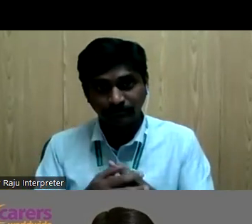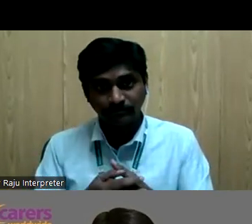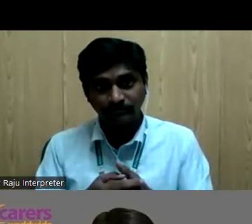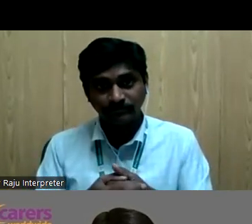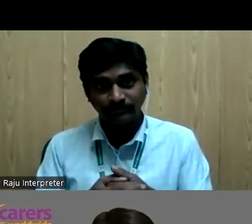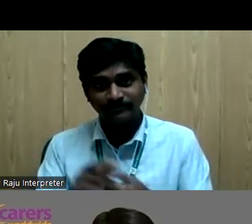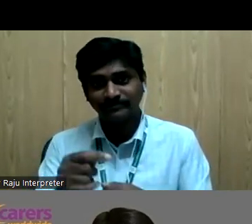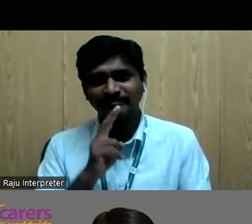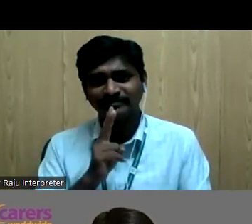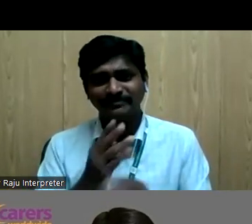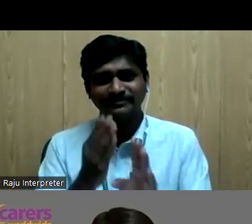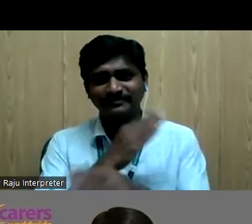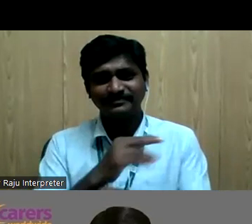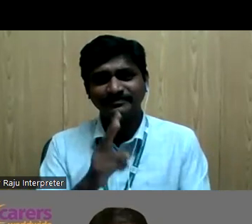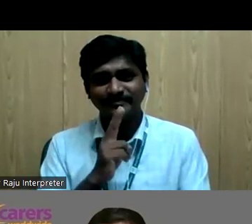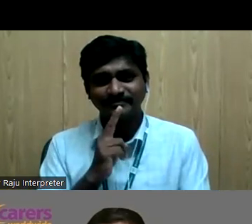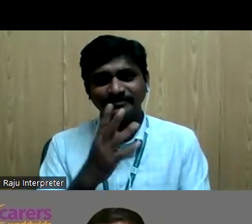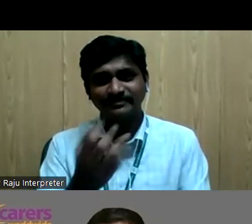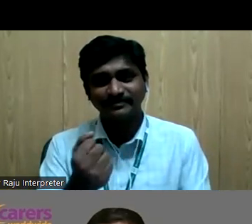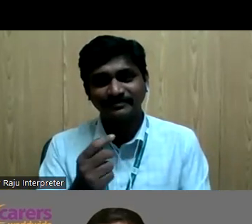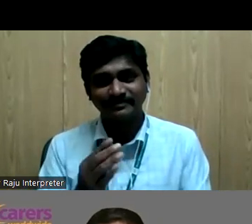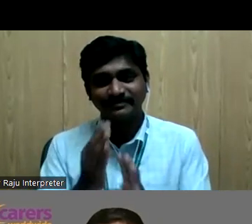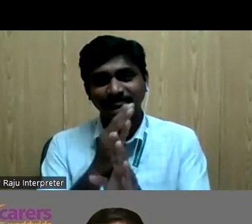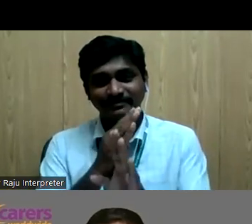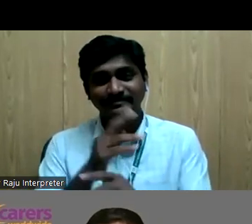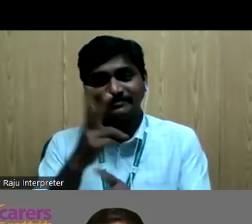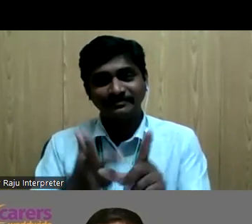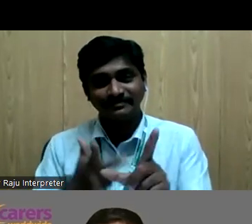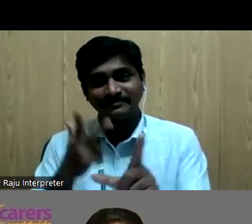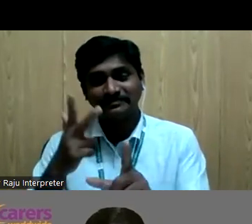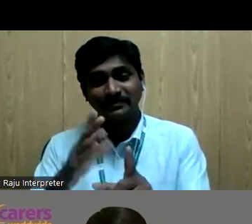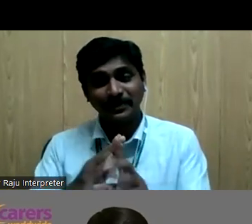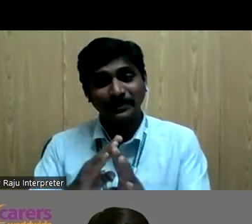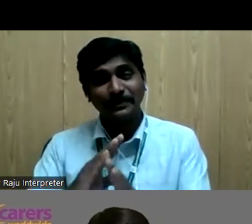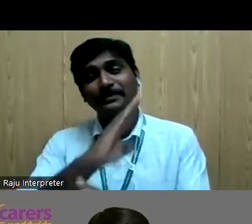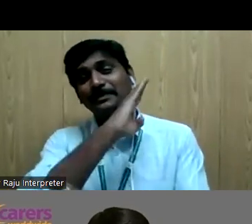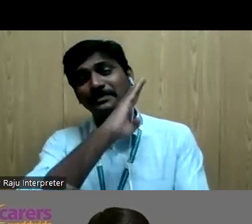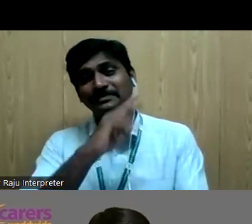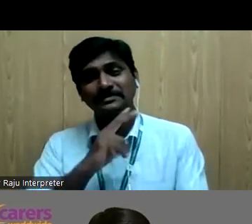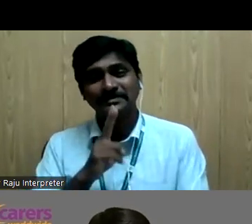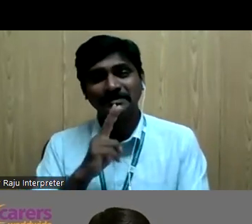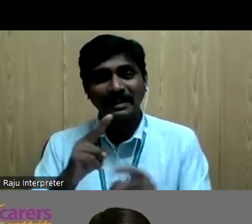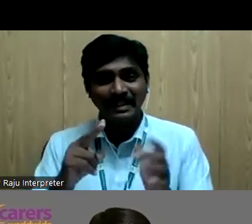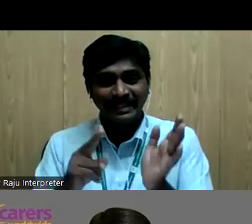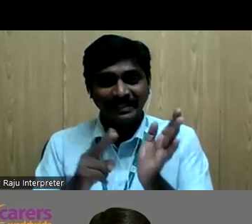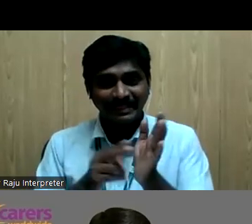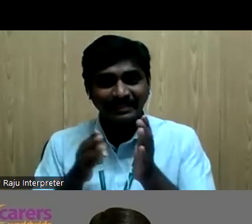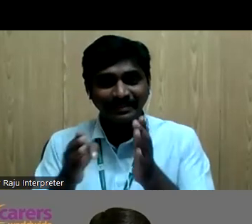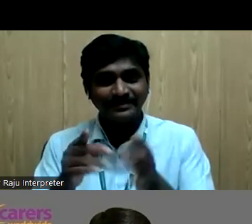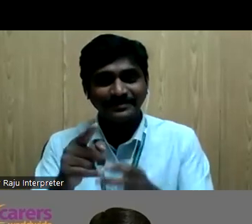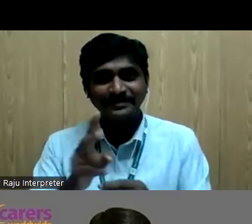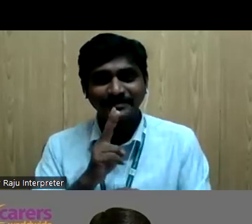बात कर रही थी कुछ दिनों पहले and he said we spoke about this 8 years back when we started Nayi Disha. Sadhana was one of the